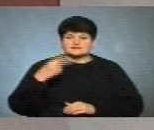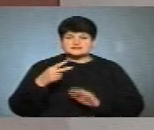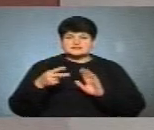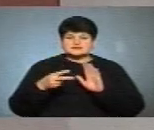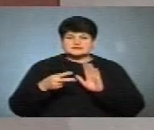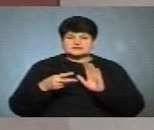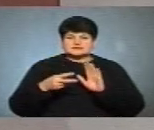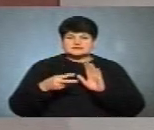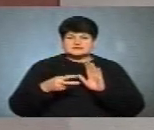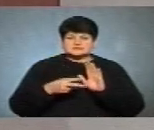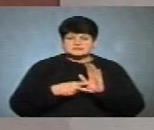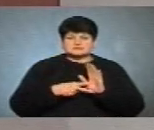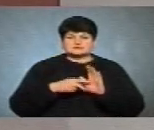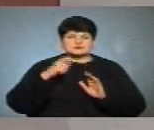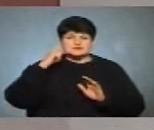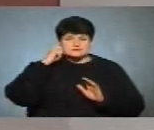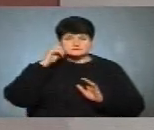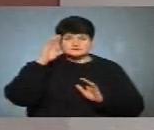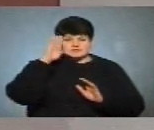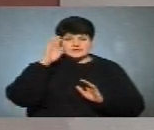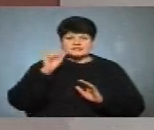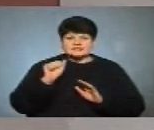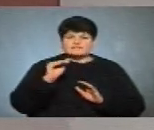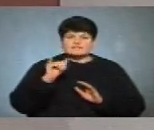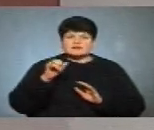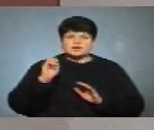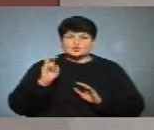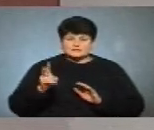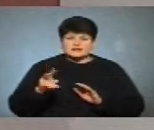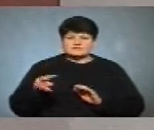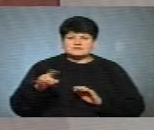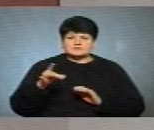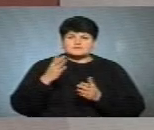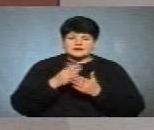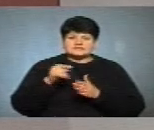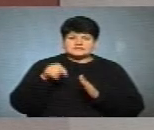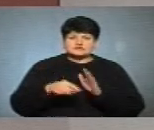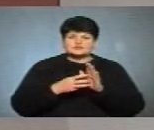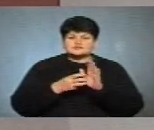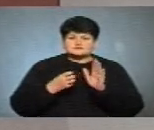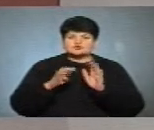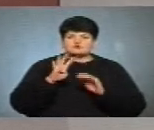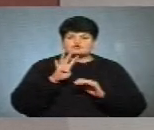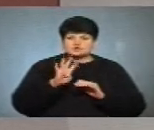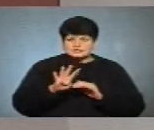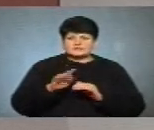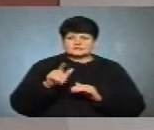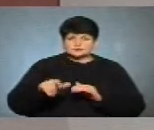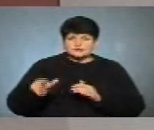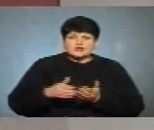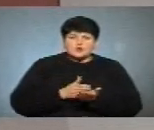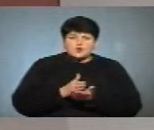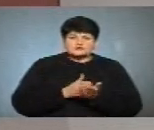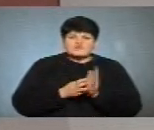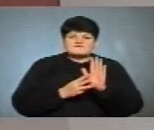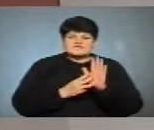27-річний сімейний лікар Андрій Філюк з Лановецького району має 1804 пацієнти та обслуговує